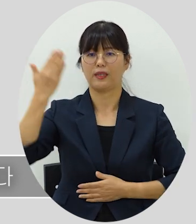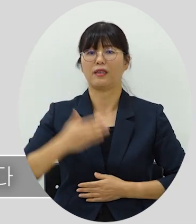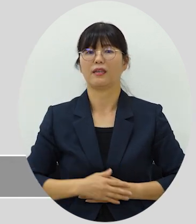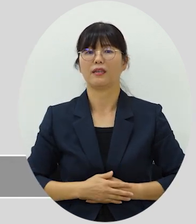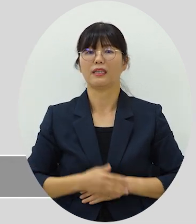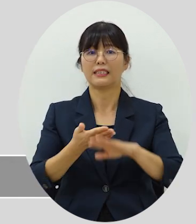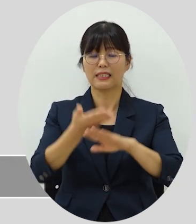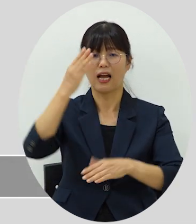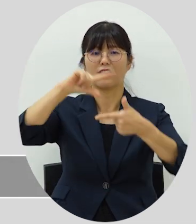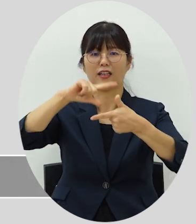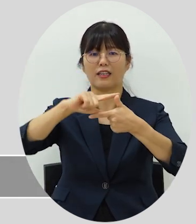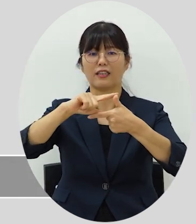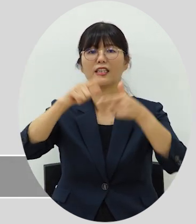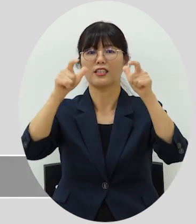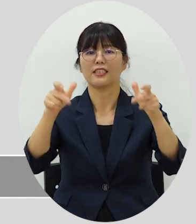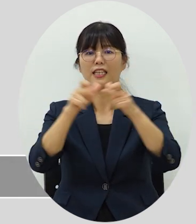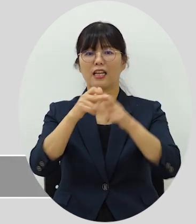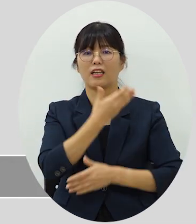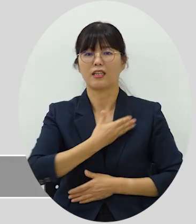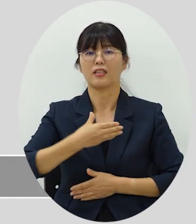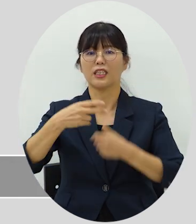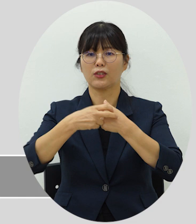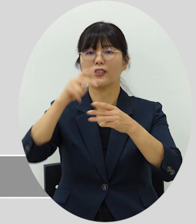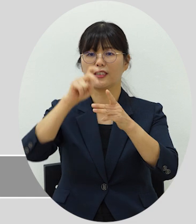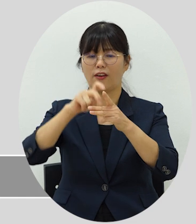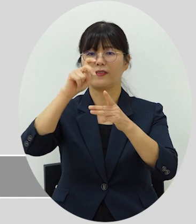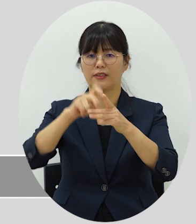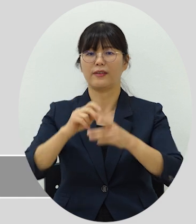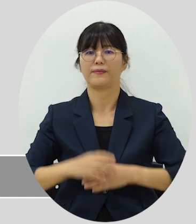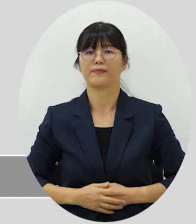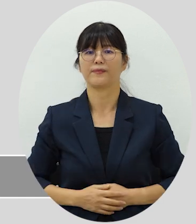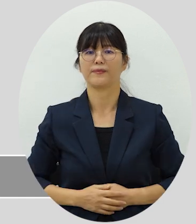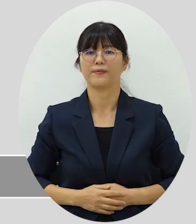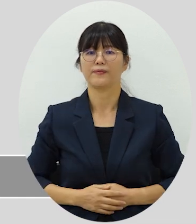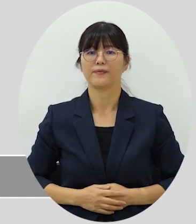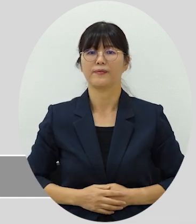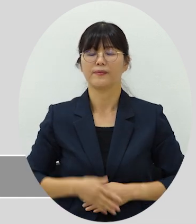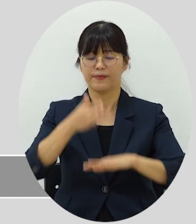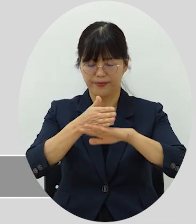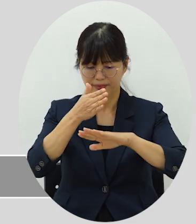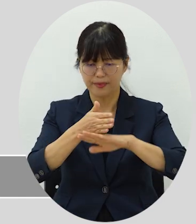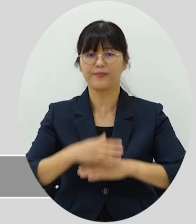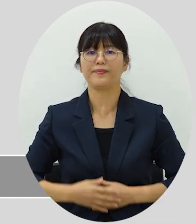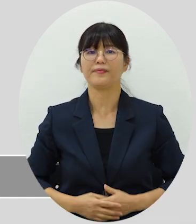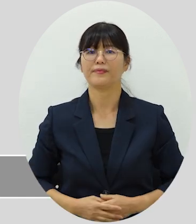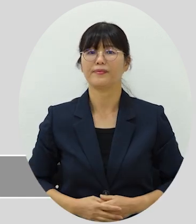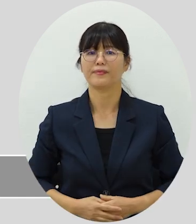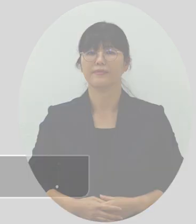바랍니다. 이상 경상남도 지역장애인 보건의료센터였습니다. 감사합니다.